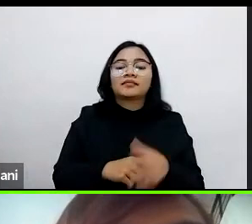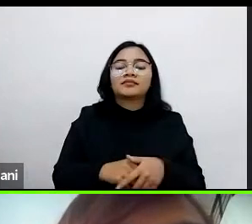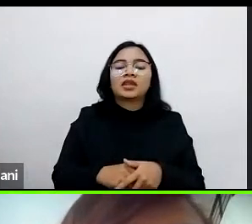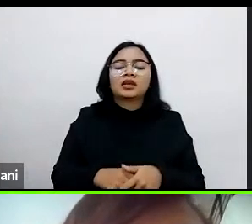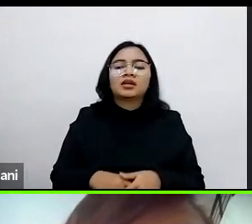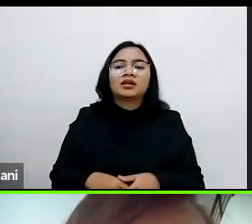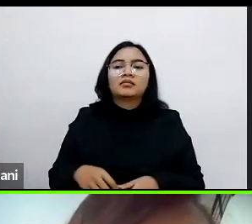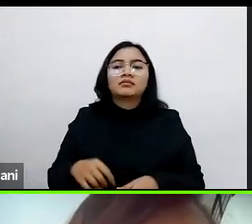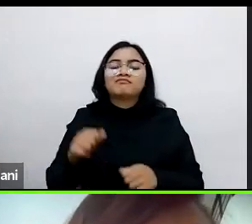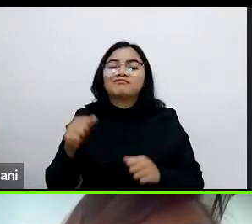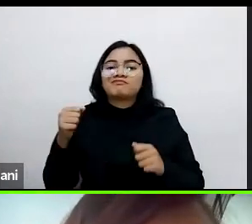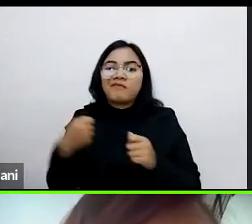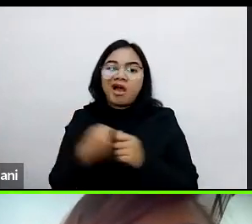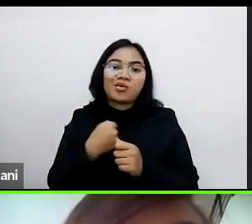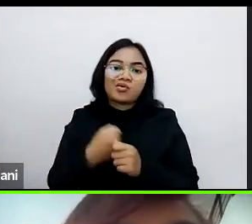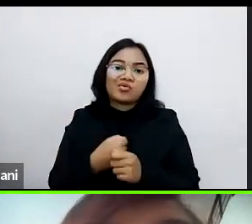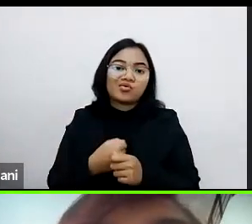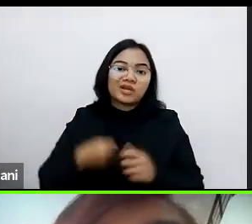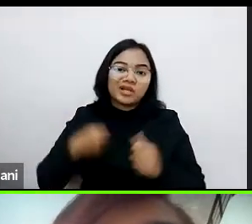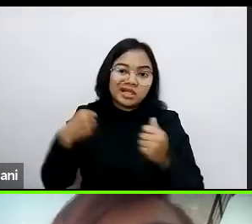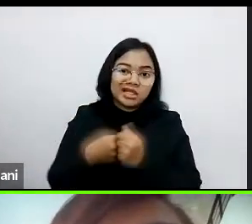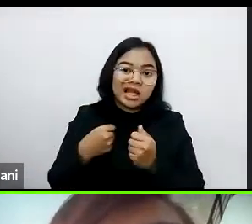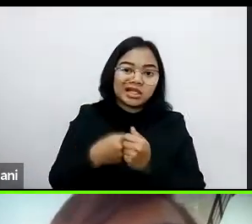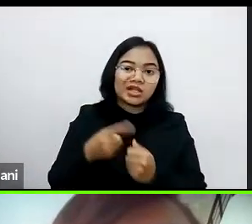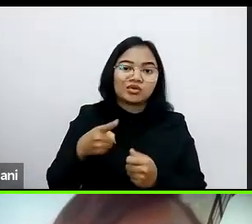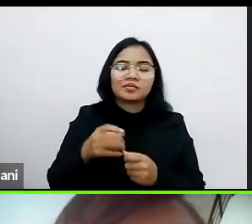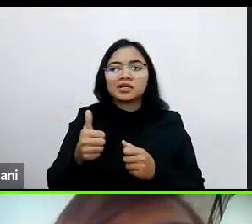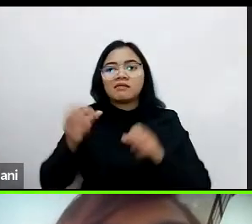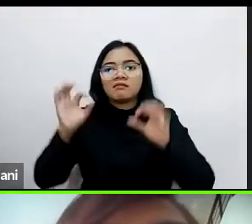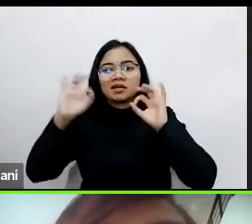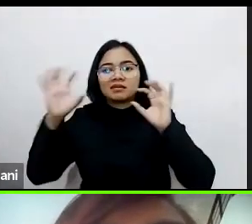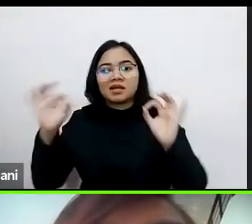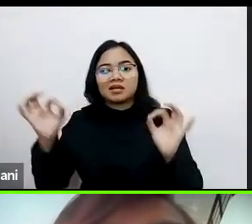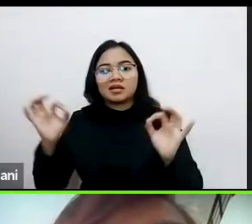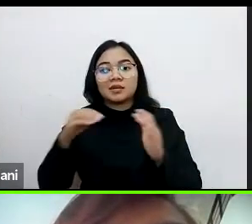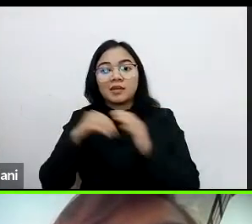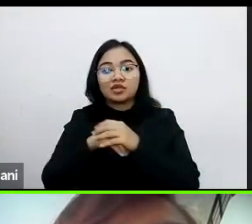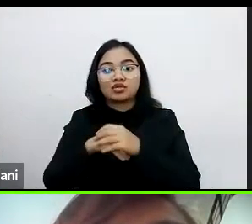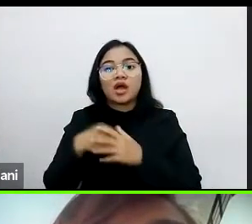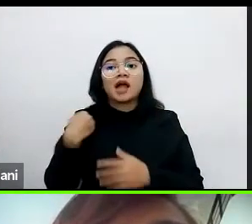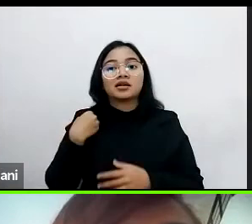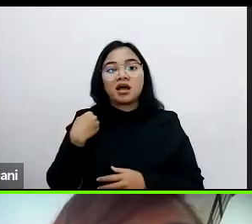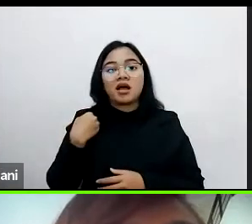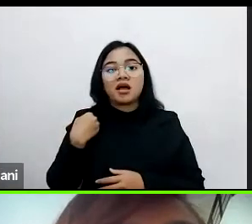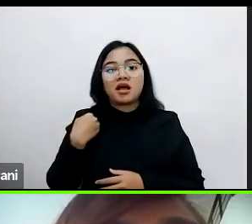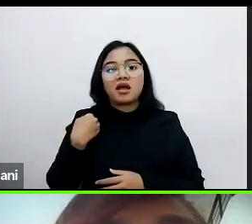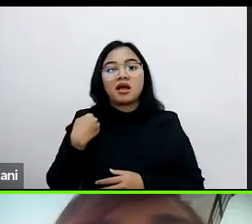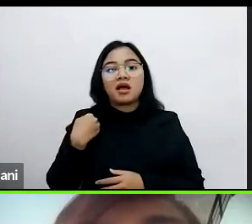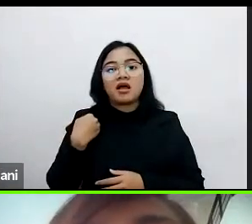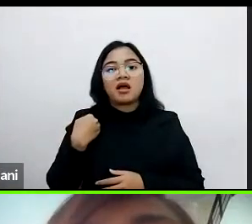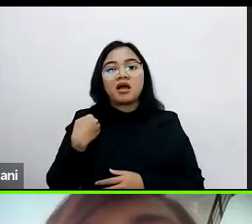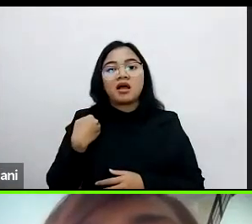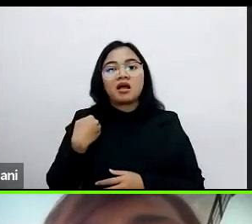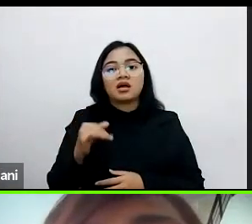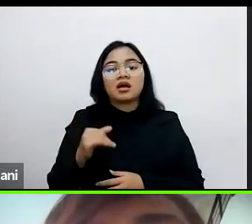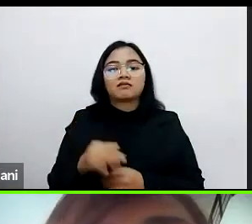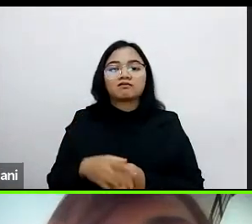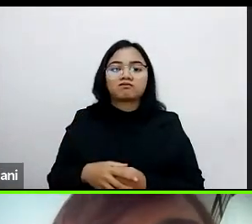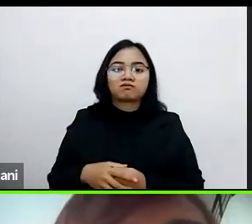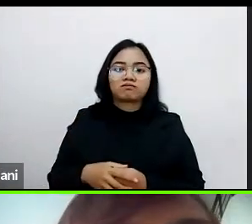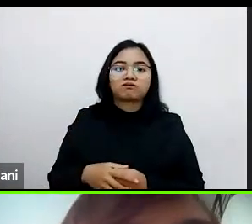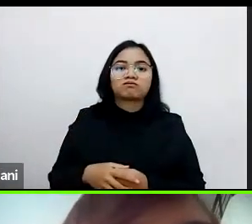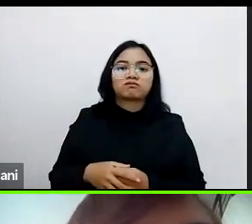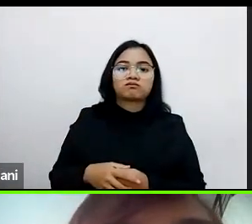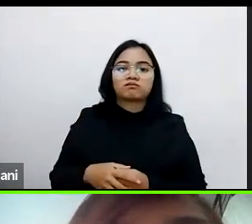kan tentunya bisa macam-macam gitu kan ya, termasuk di situ adalah yang sangat powerful dalam institusi